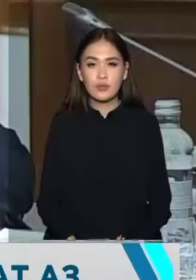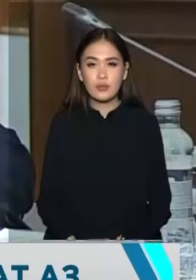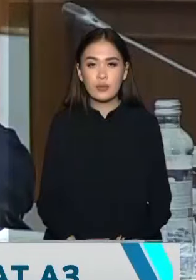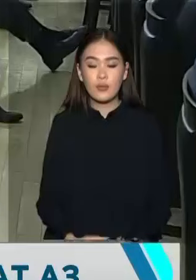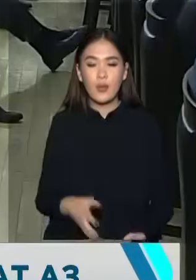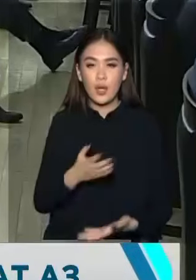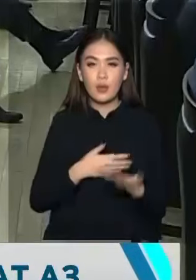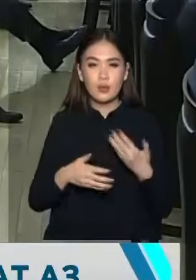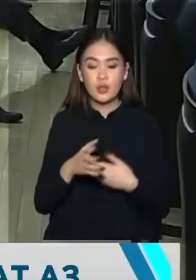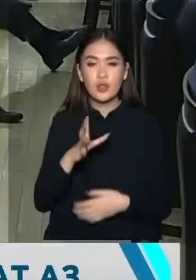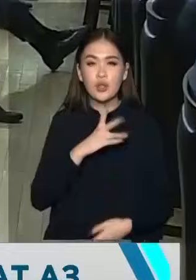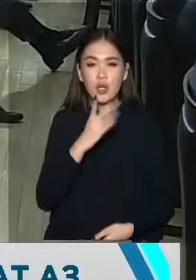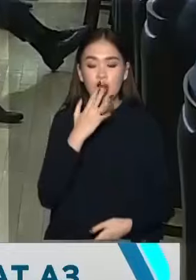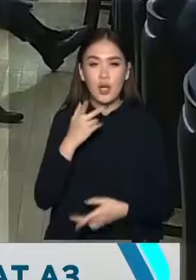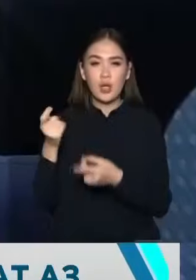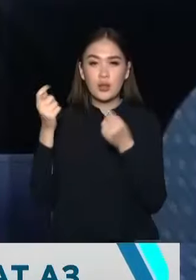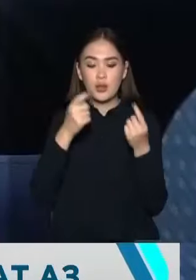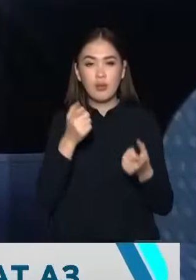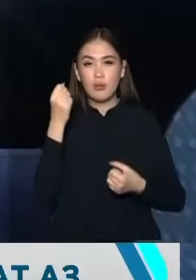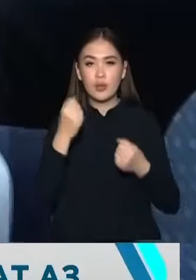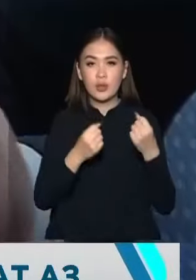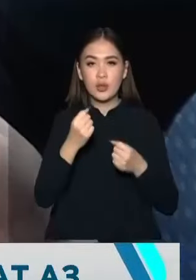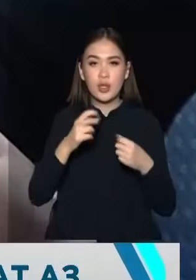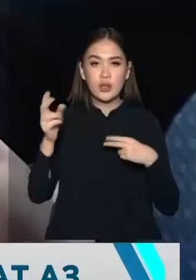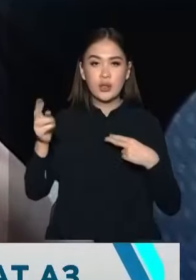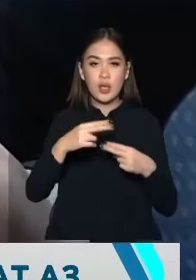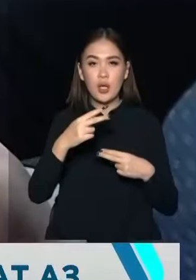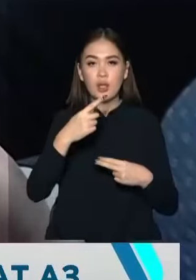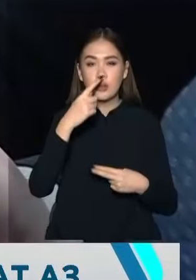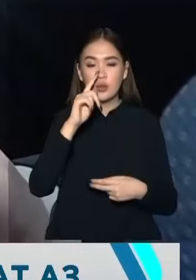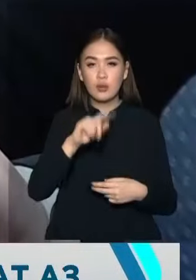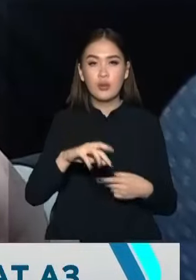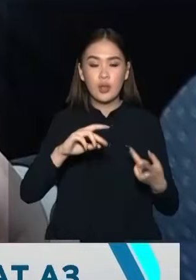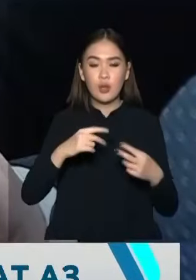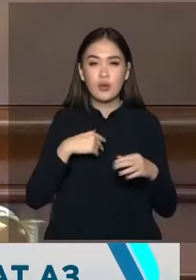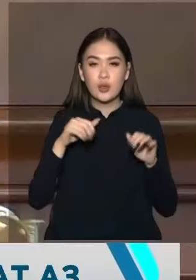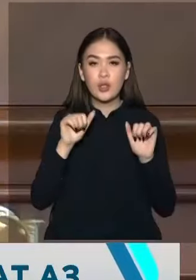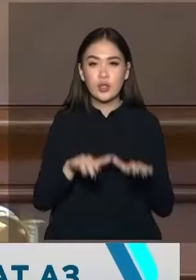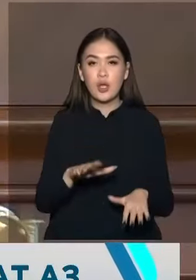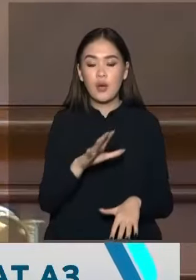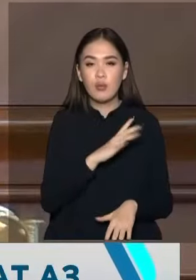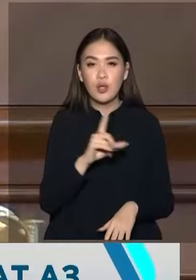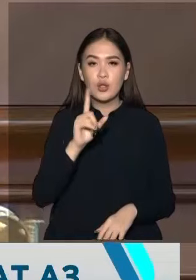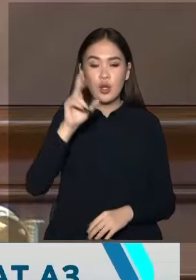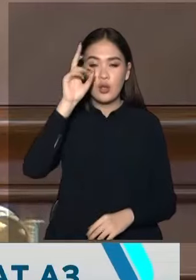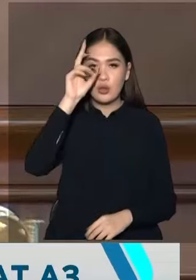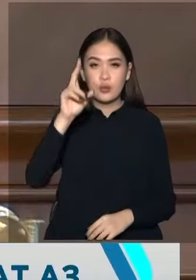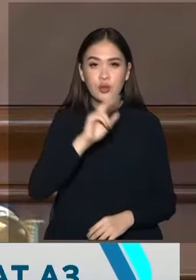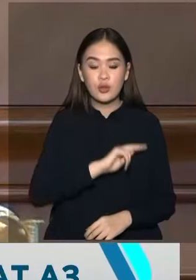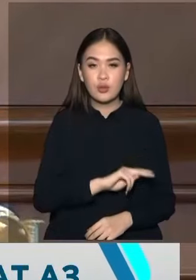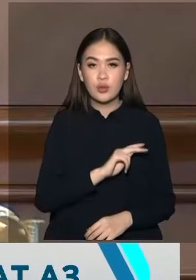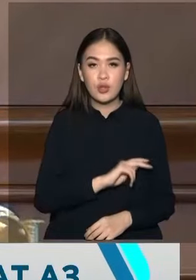Біз шетелден әкелінген автокөліктерді заңдастыру туралы шешім қабылдадық. Алайда үкімет ақпараттық жұмысты